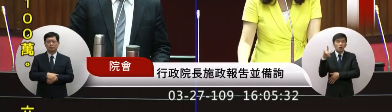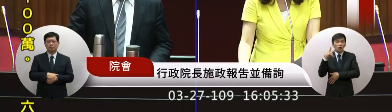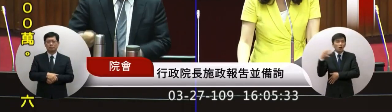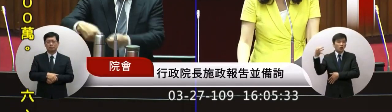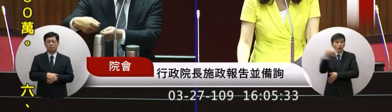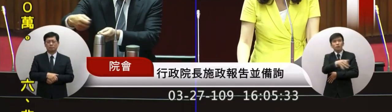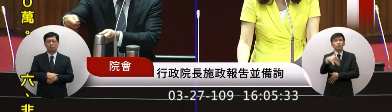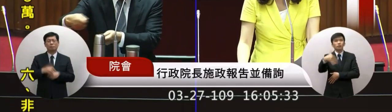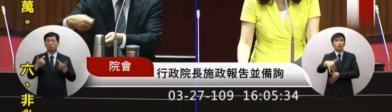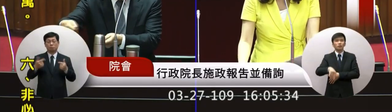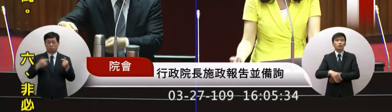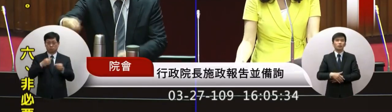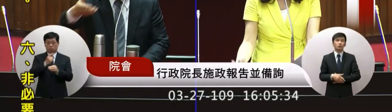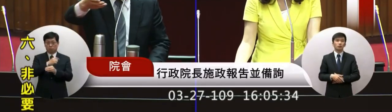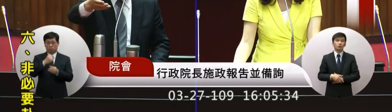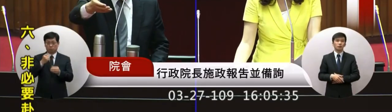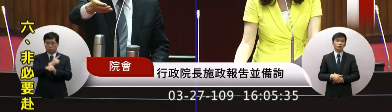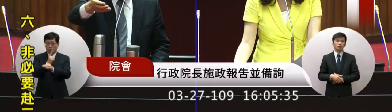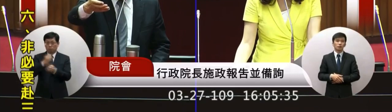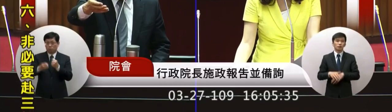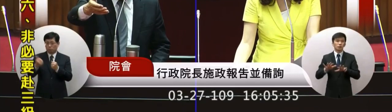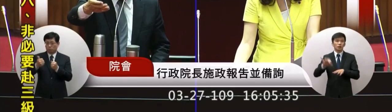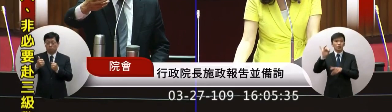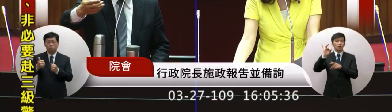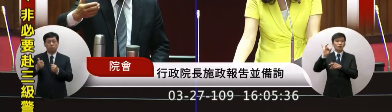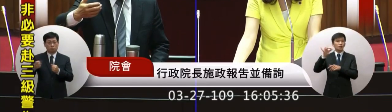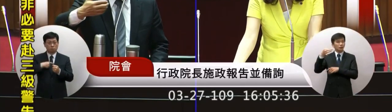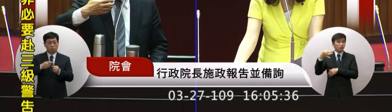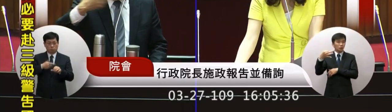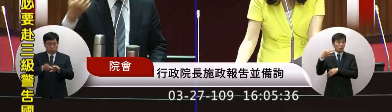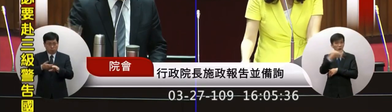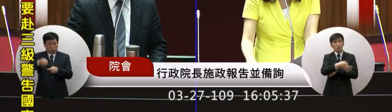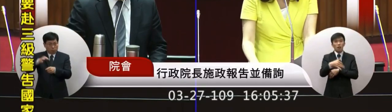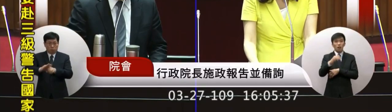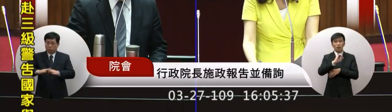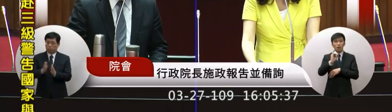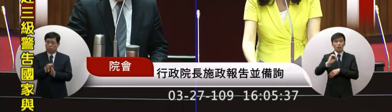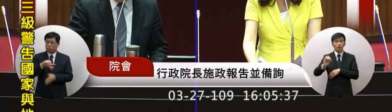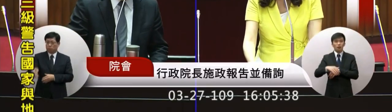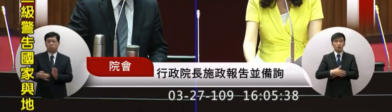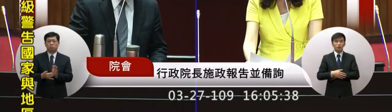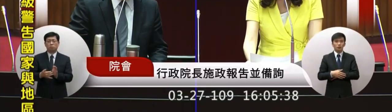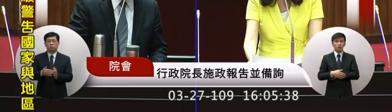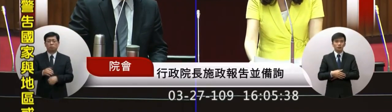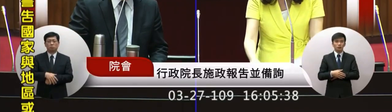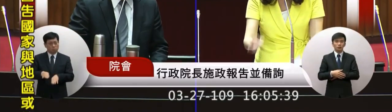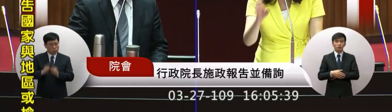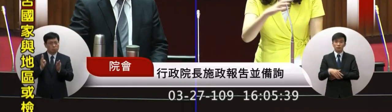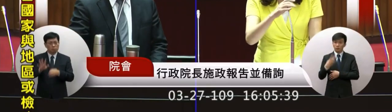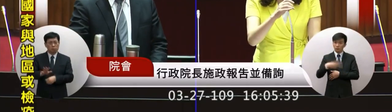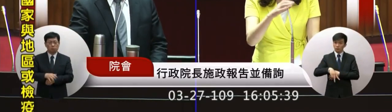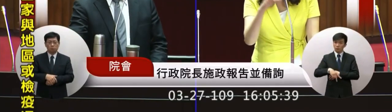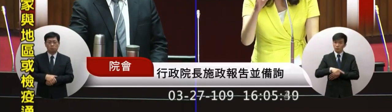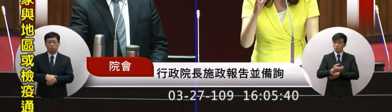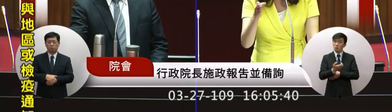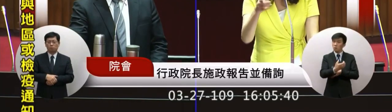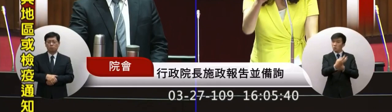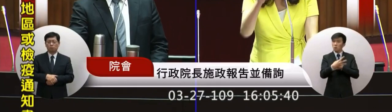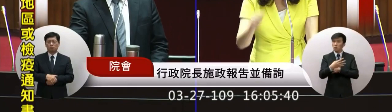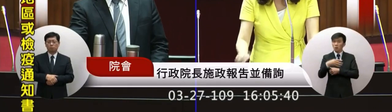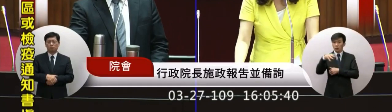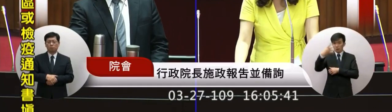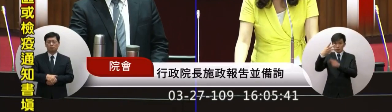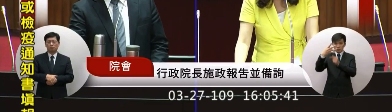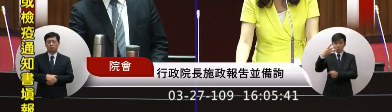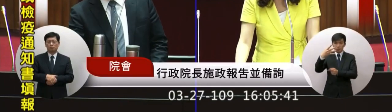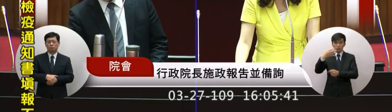在都还不回来。 有啦，像计程车司机， 都还没搬出来。 你他的油价补贴都有啊。 然后再来，你刚刚讲这个400亿，